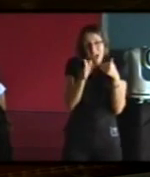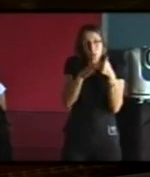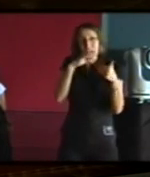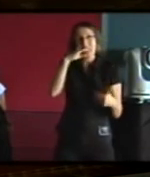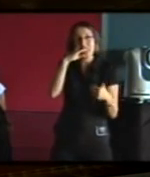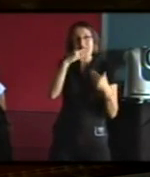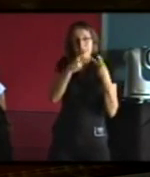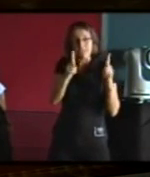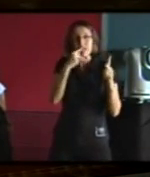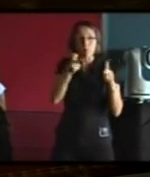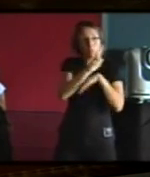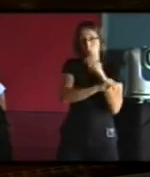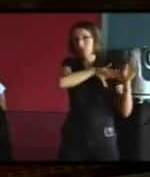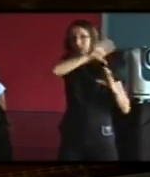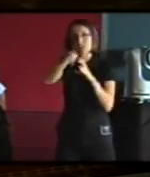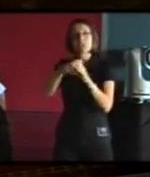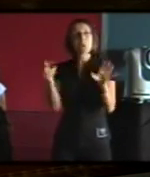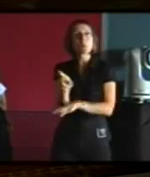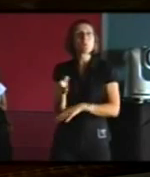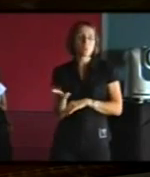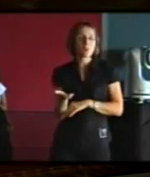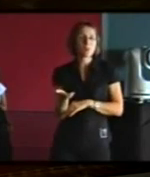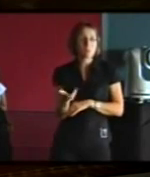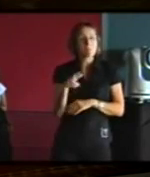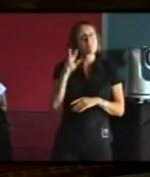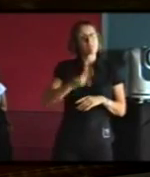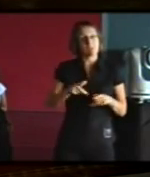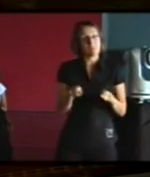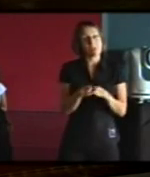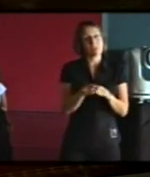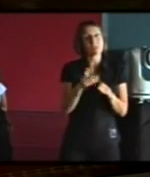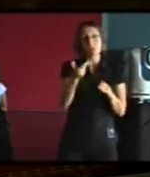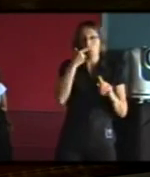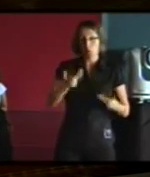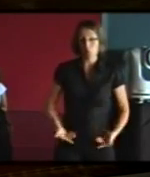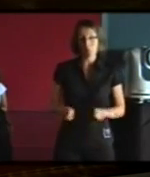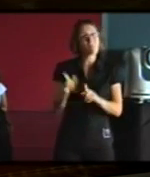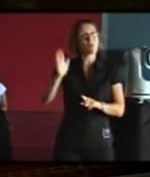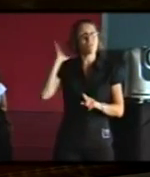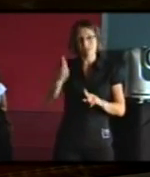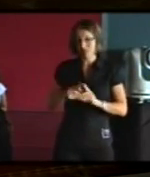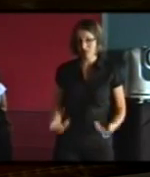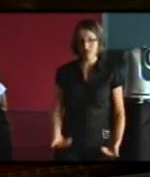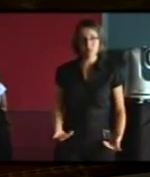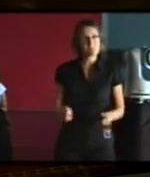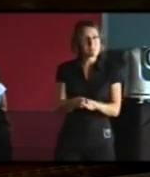pour les intégrer dans la ville. Mais on est probablement en train de refaire la même chose aujourd'hui, c'est-à-dire que